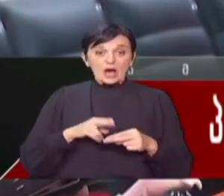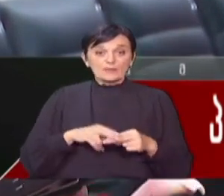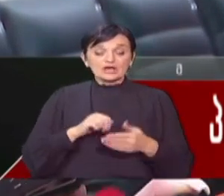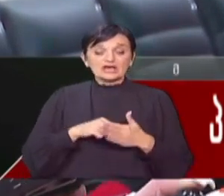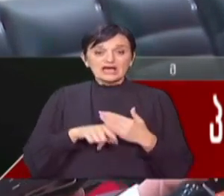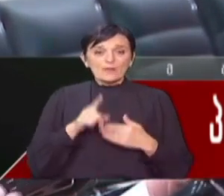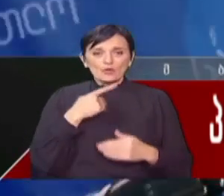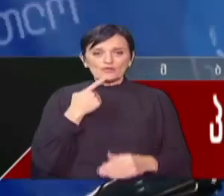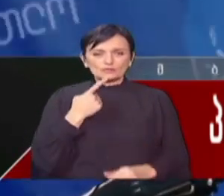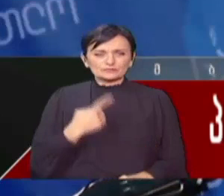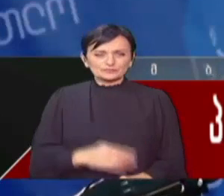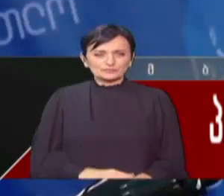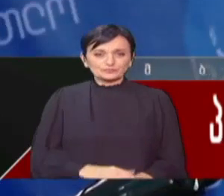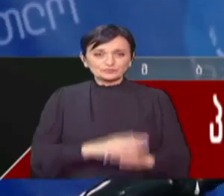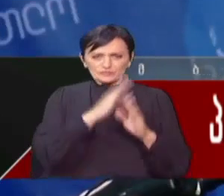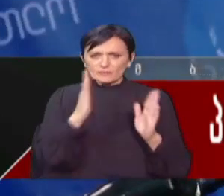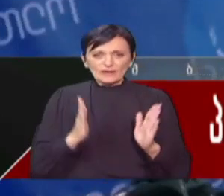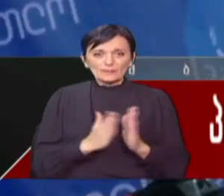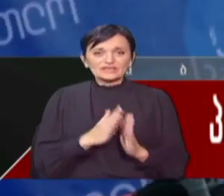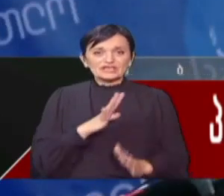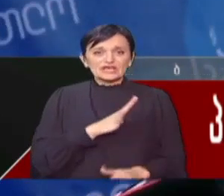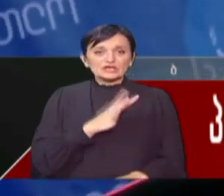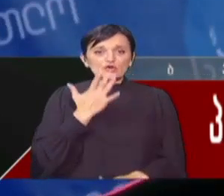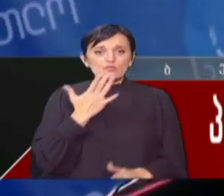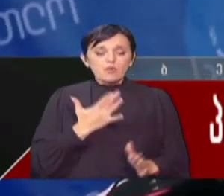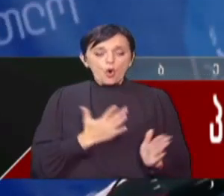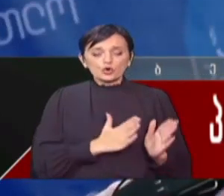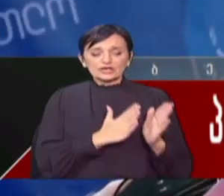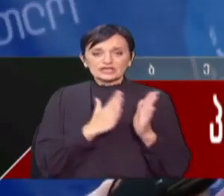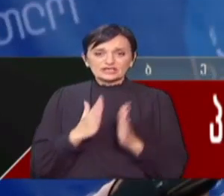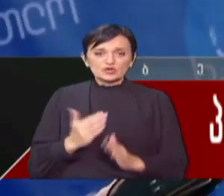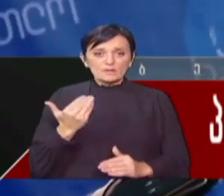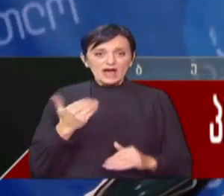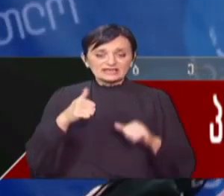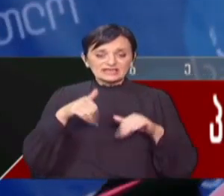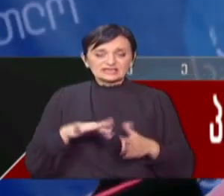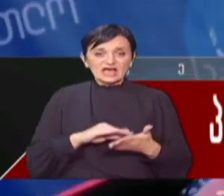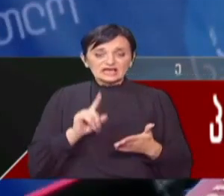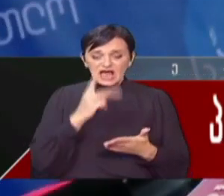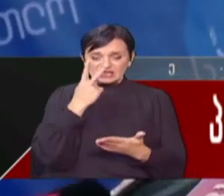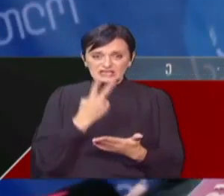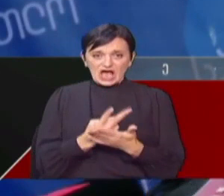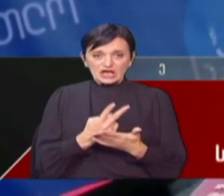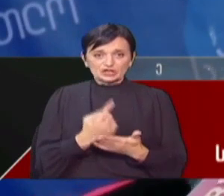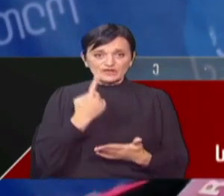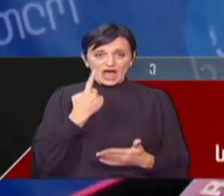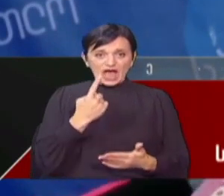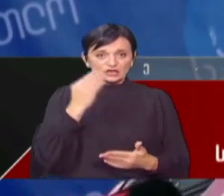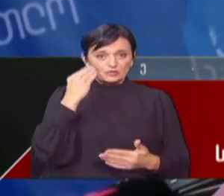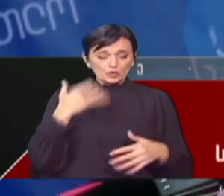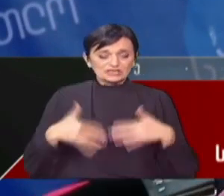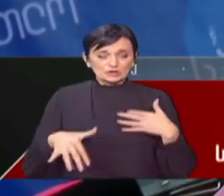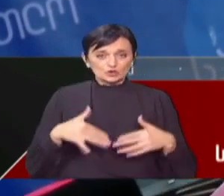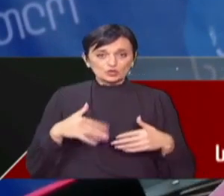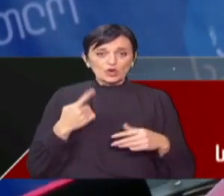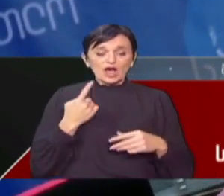რომ მოდით დაველოდოთ ლეანათ იყო პოლიტიკურში გადატანილი მათი დასკვნები რაც აჩვენებს ერთი პოზიციების სისუსტეს და